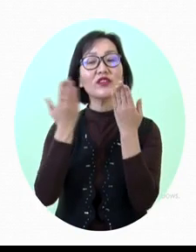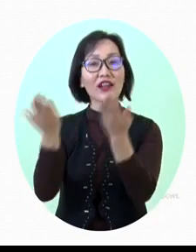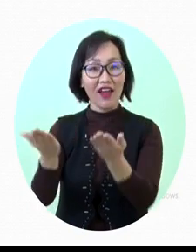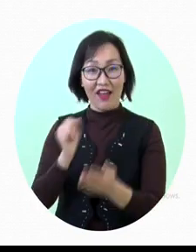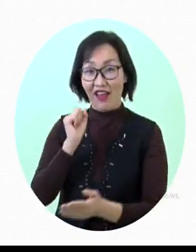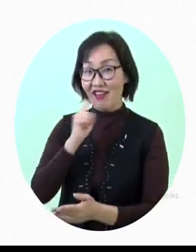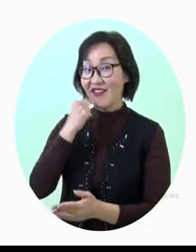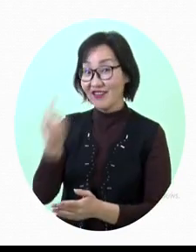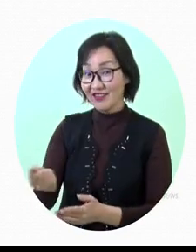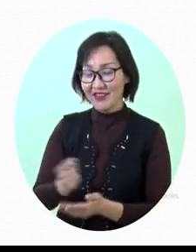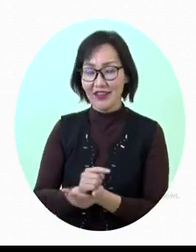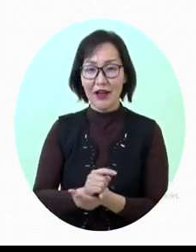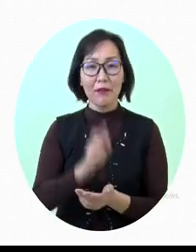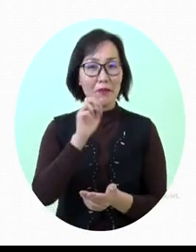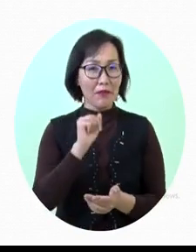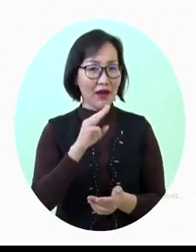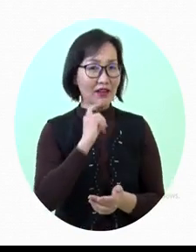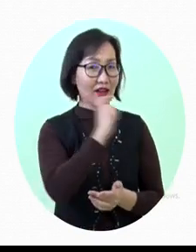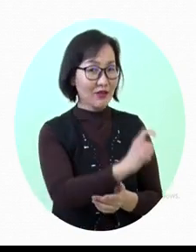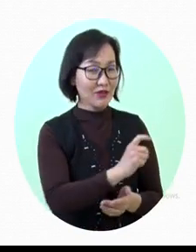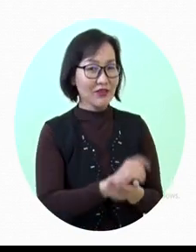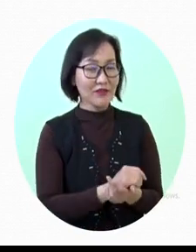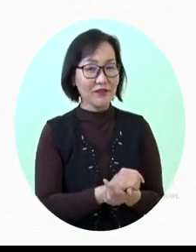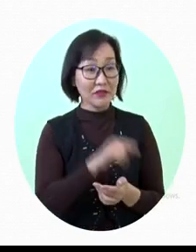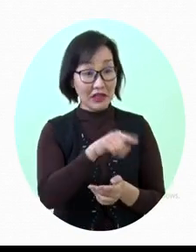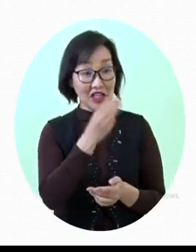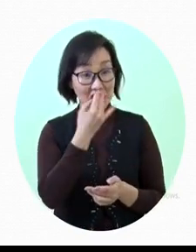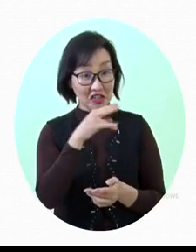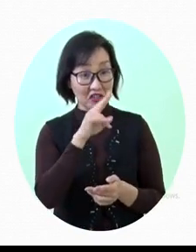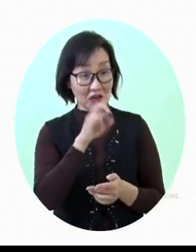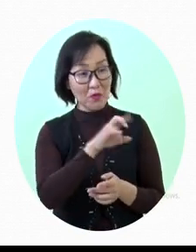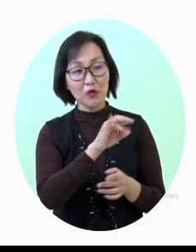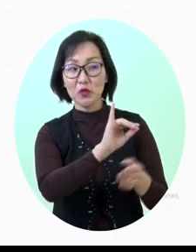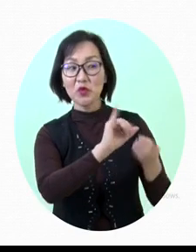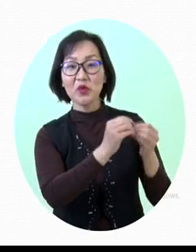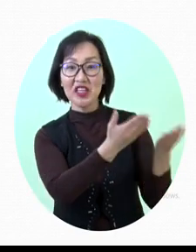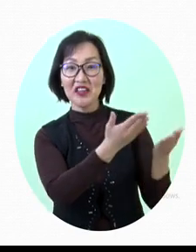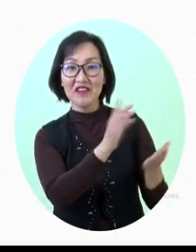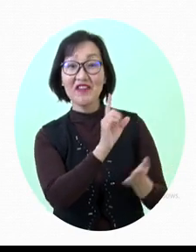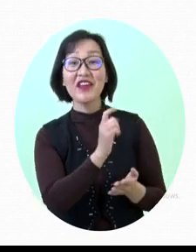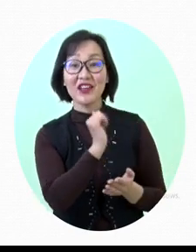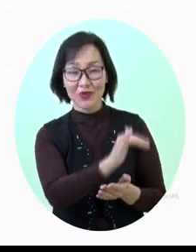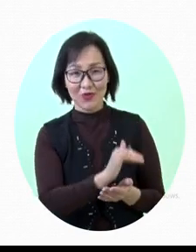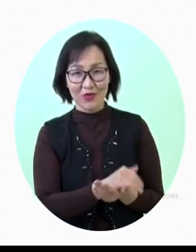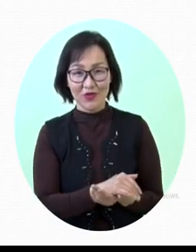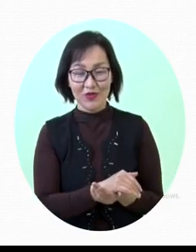уншаарай. Бат. За, та хэрвээ шидтэн бол юу хийх вэ?